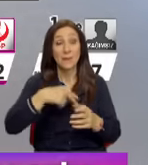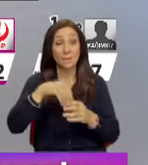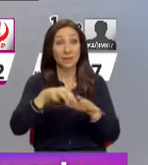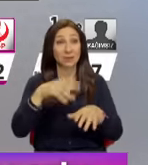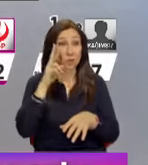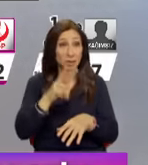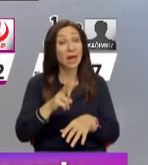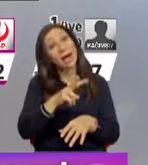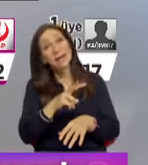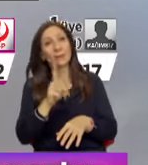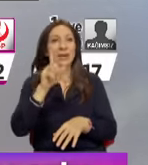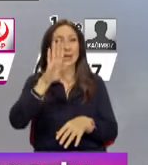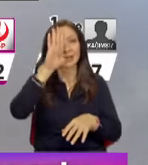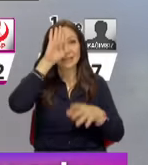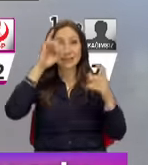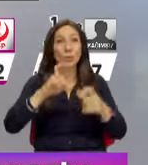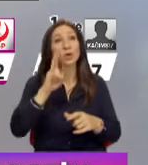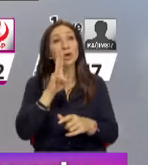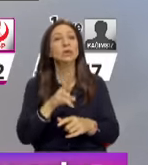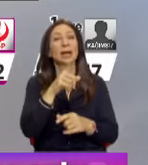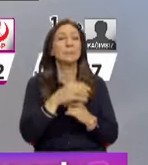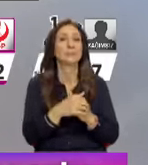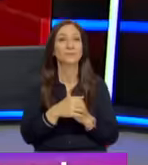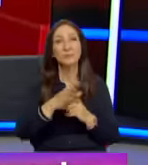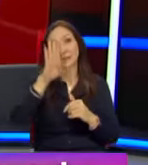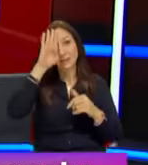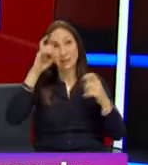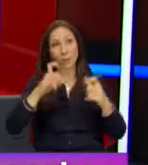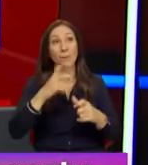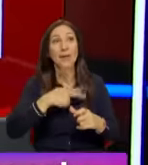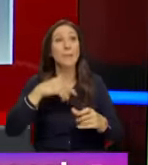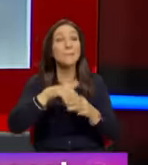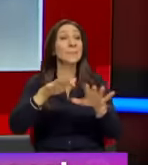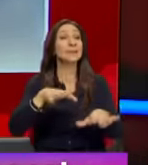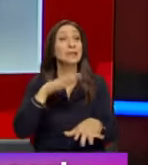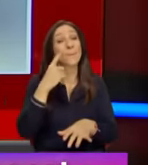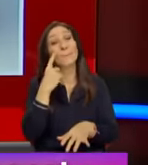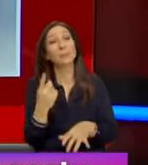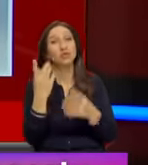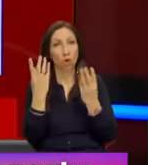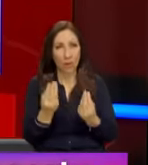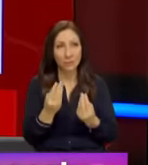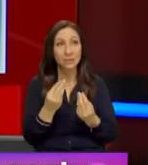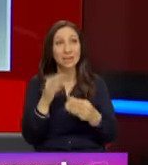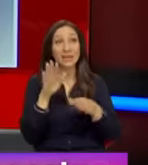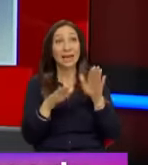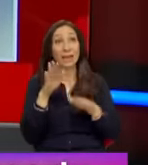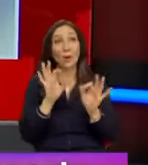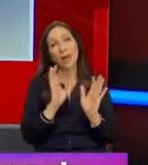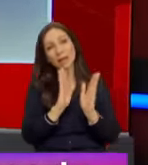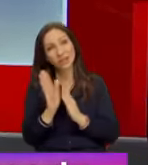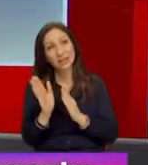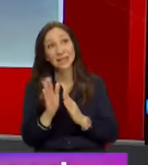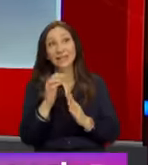Meclisi'ni gösterdik, hadi bir de İstanbul'u gösterelim. İstanbul'un da belediye meclisine de bakmış olalım. Reklama o şekilde